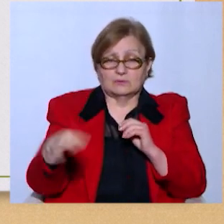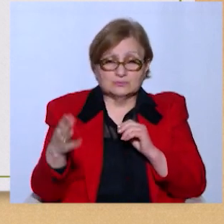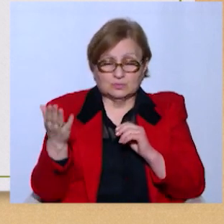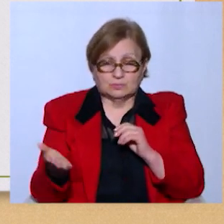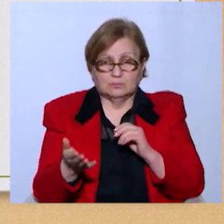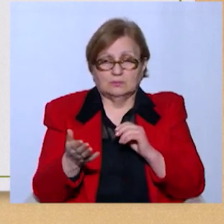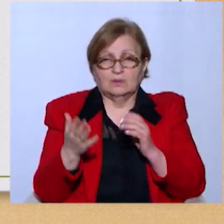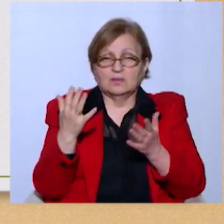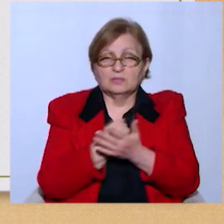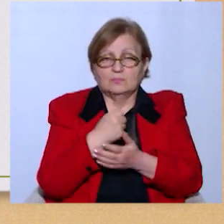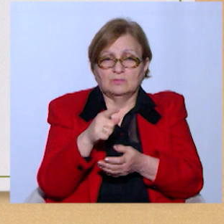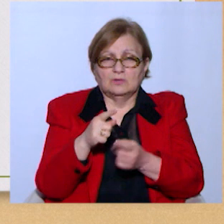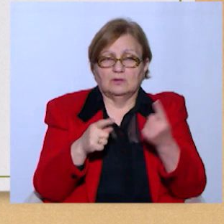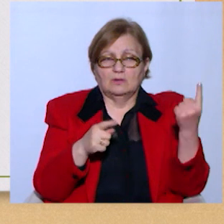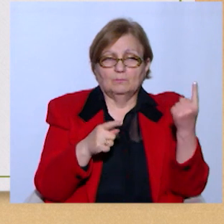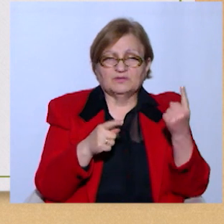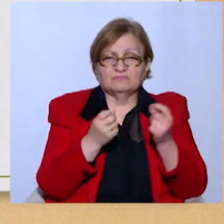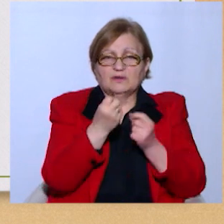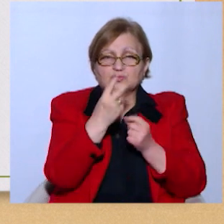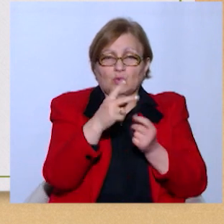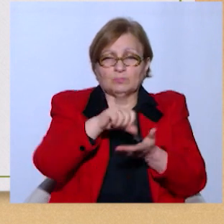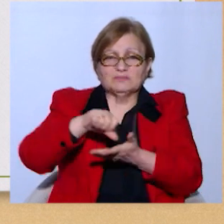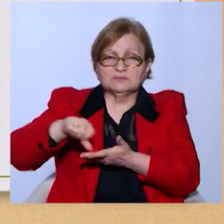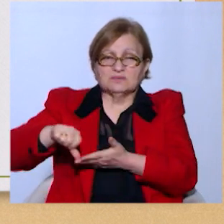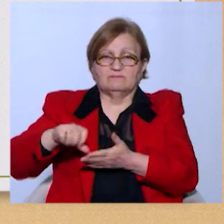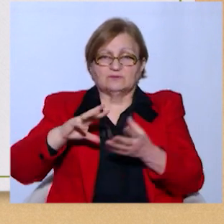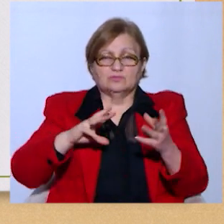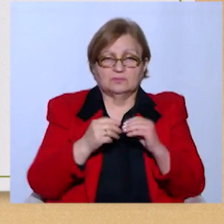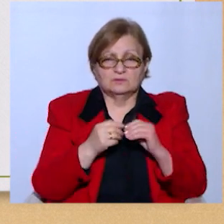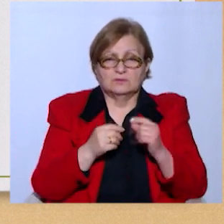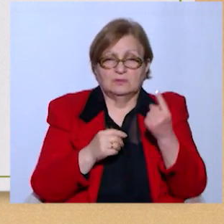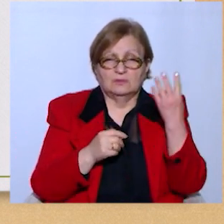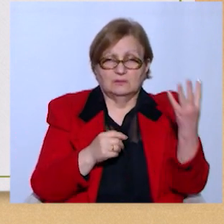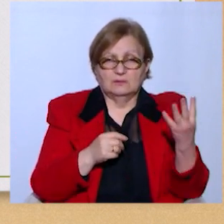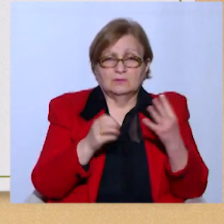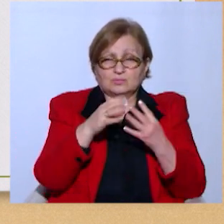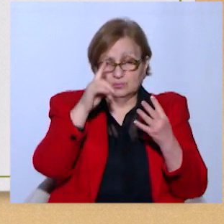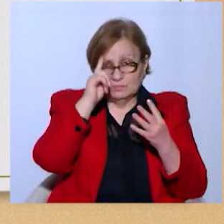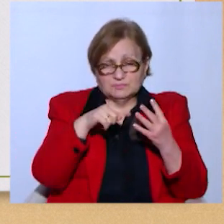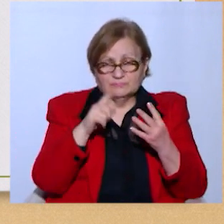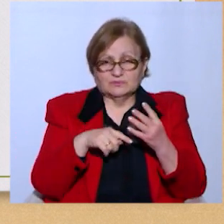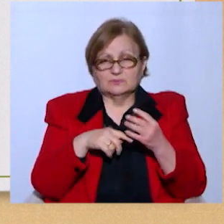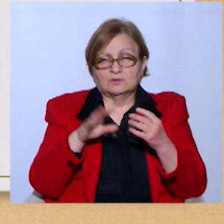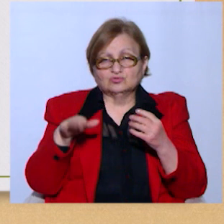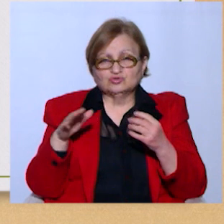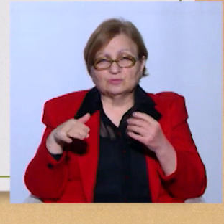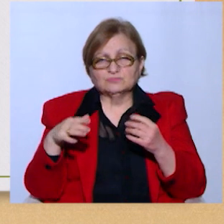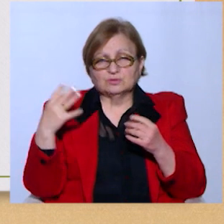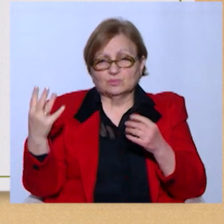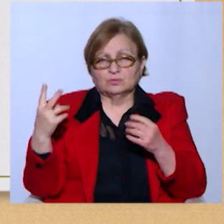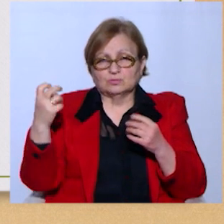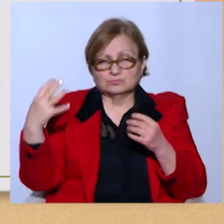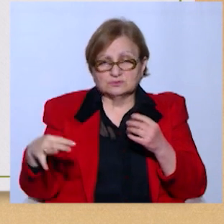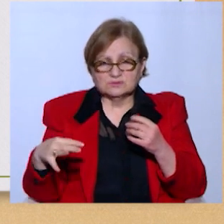240, იპოვეთ პირველი 12 წევრის ჯამი. მოკლედ პირველი 4 წევრის ჯამი 15-ია, შემდეგი 4 წევრის